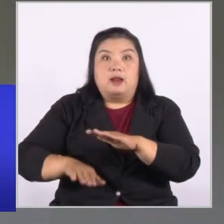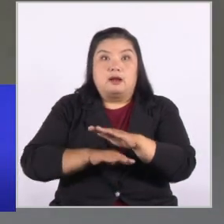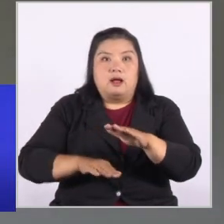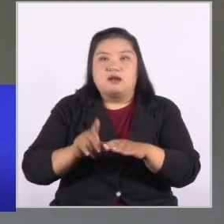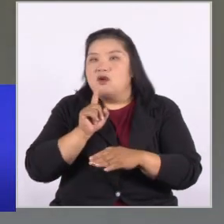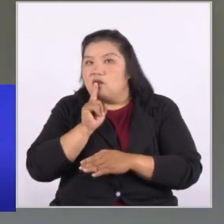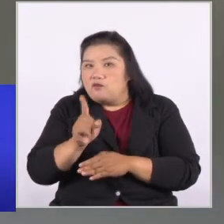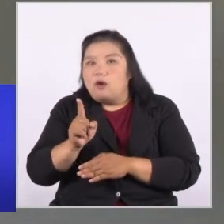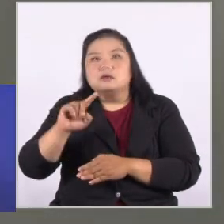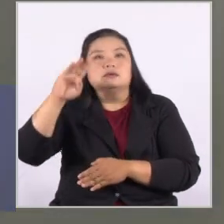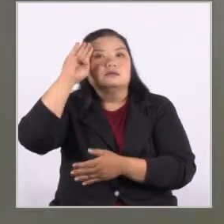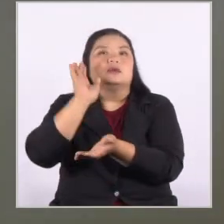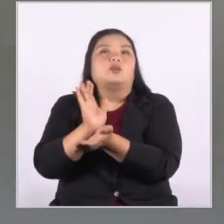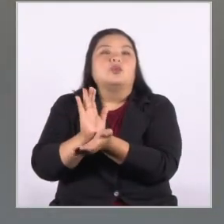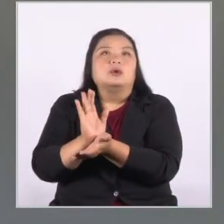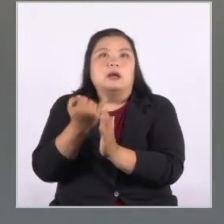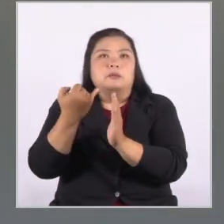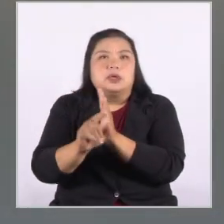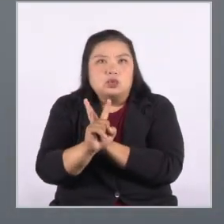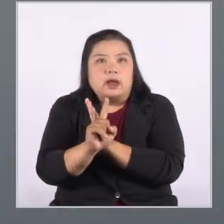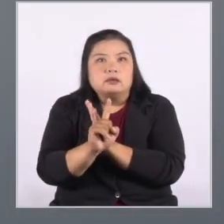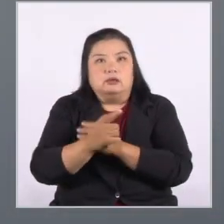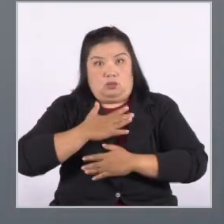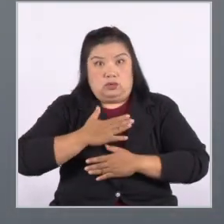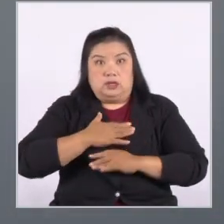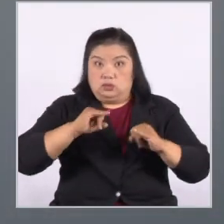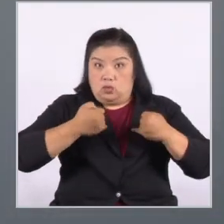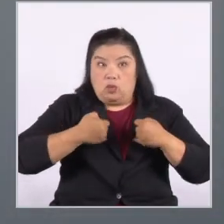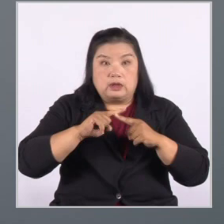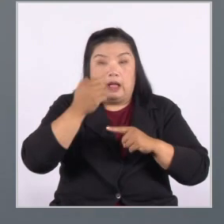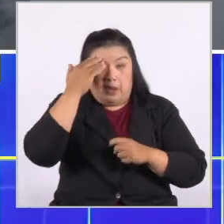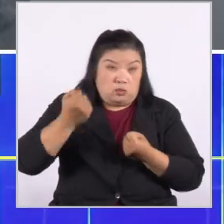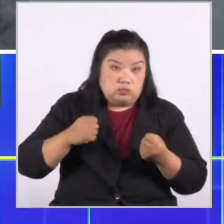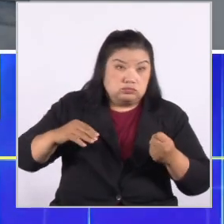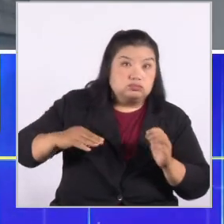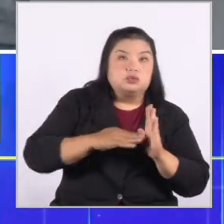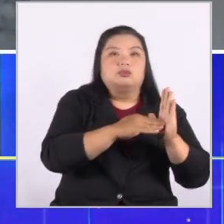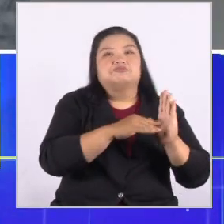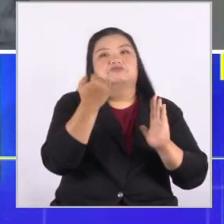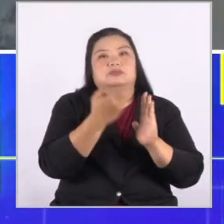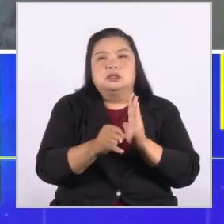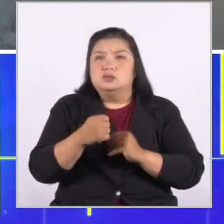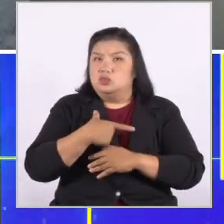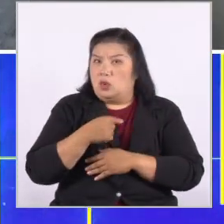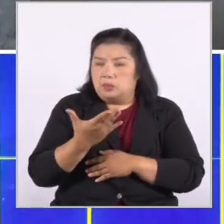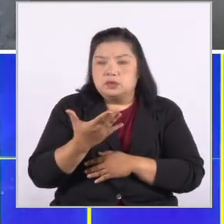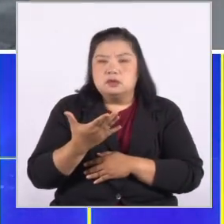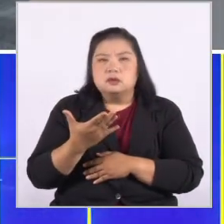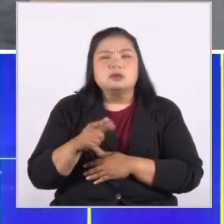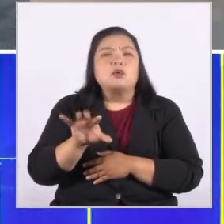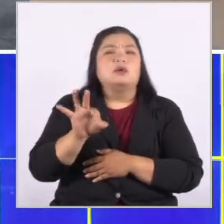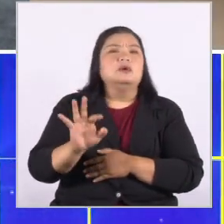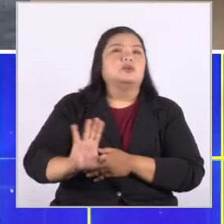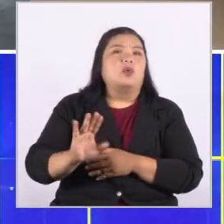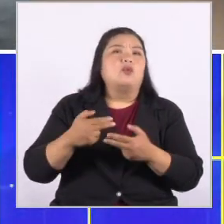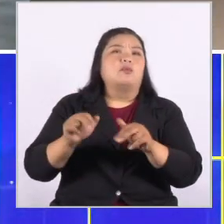ทำลายทรัพย์สินเขาไงอย่าไปทำลายนะแบบนี้ผิดกฎหมายนะครับถ้าไม่ชอบเขาก็อย่าเลือกเขาแค่นั้นเอง